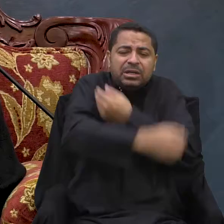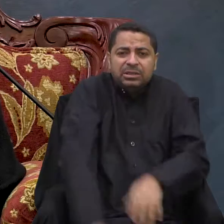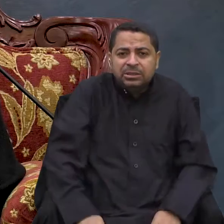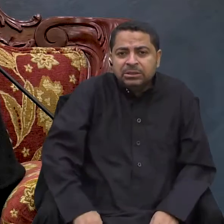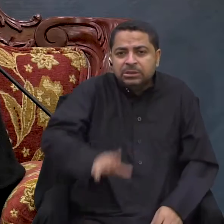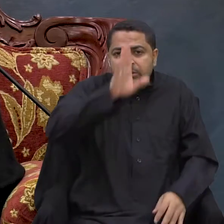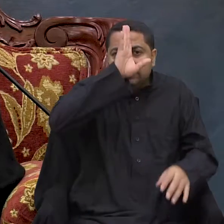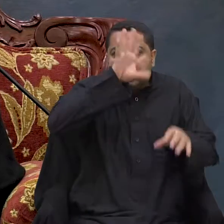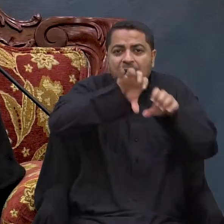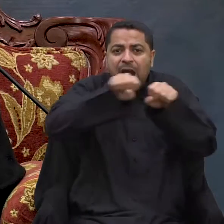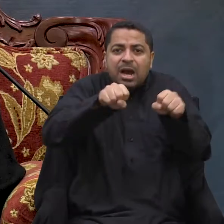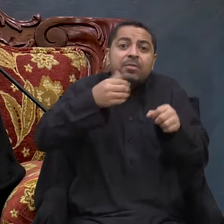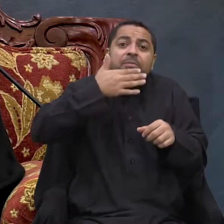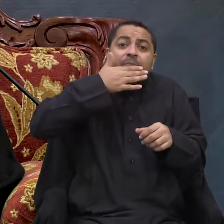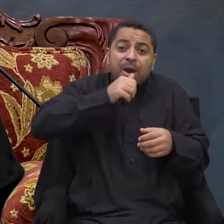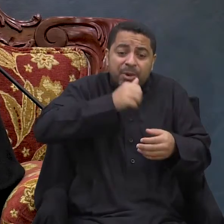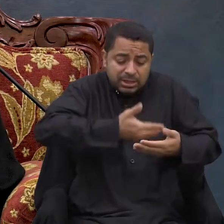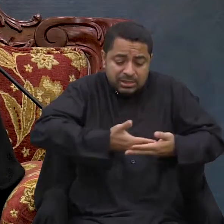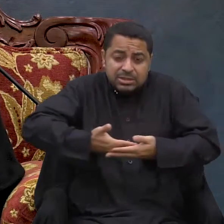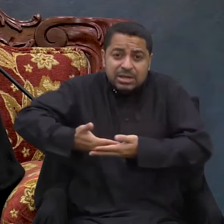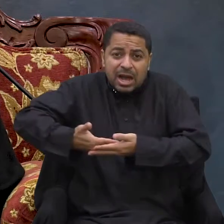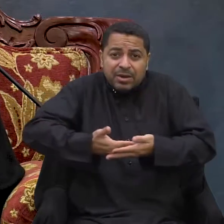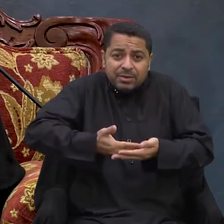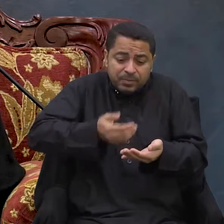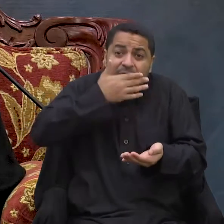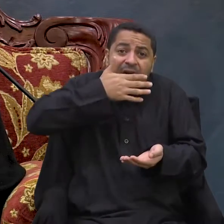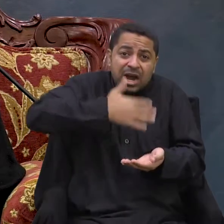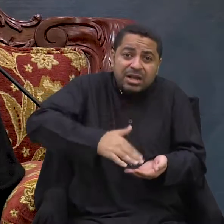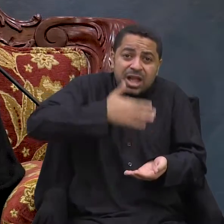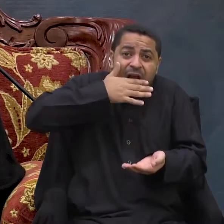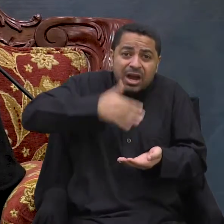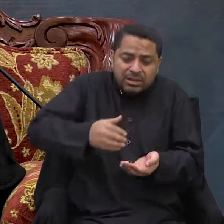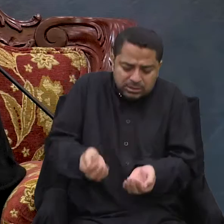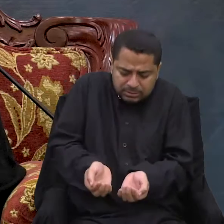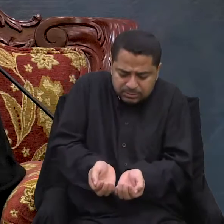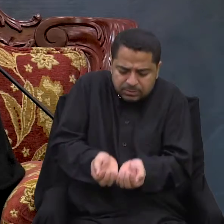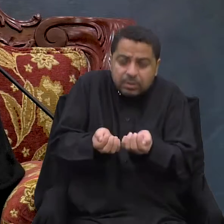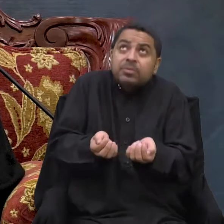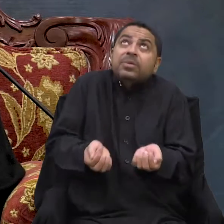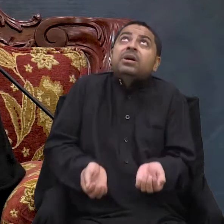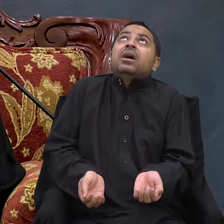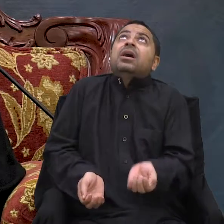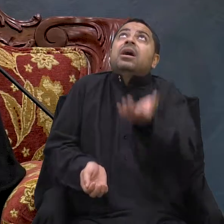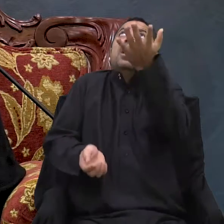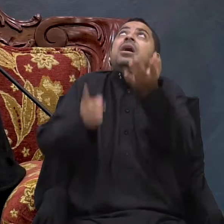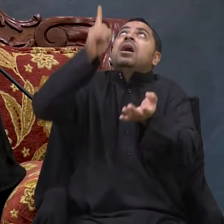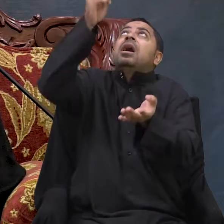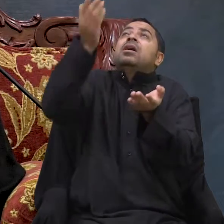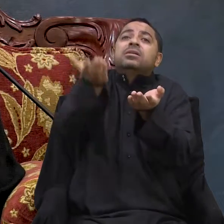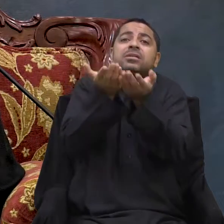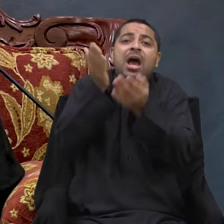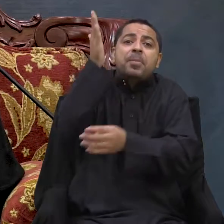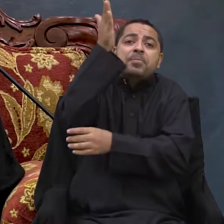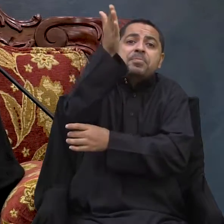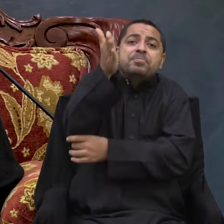أخذ الحسين دماءه رفعها إلى السماء وقال: اللهم لا يكن